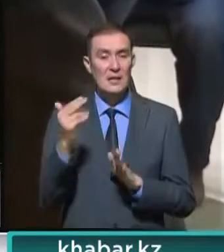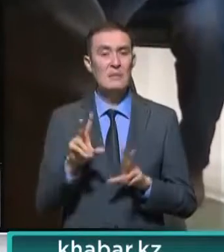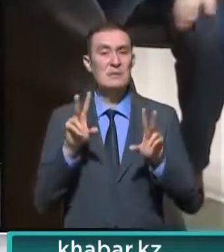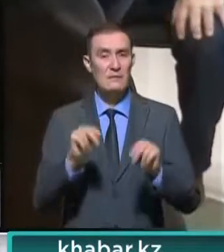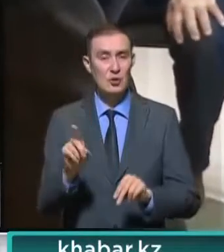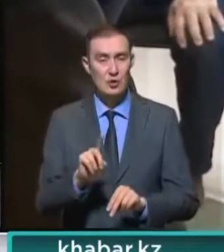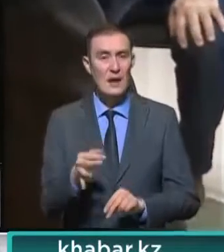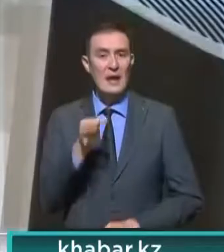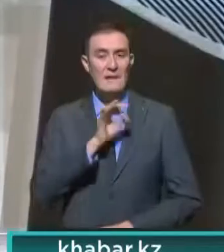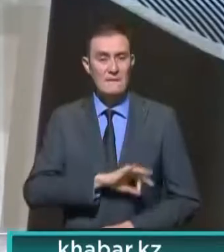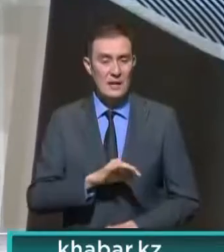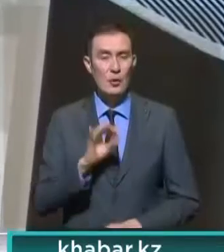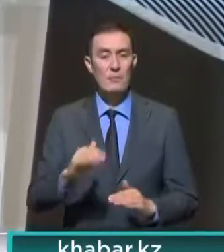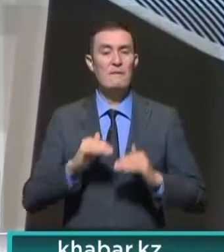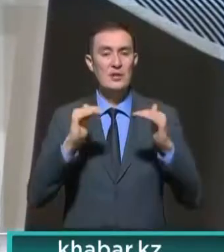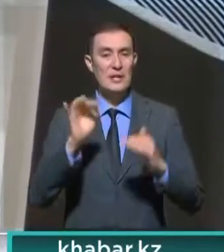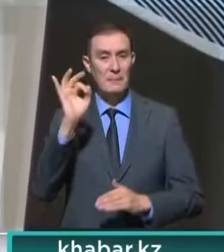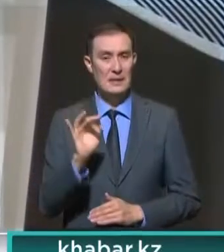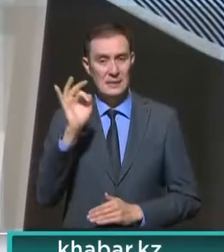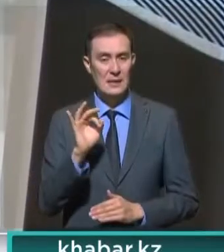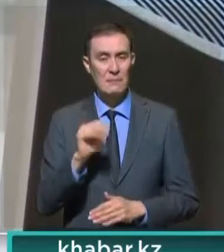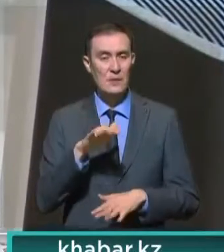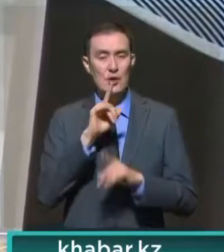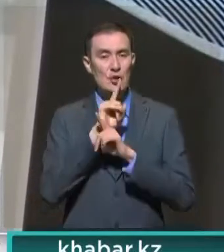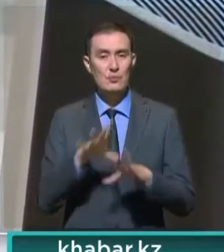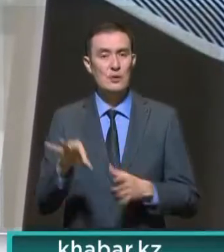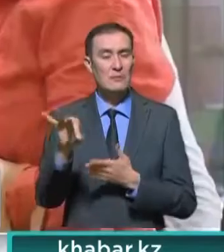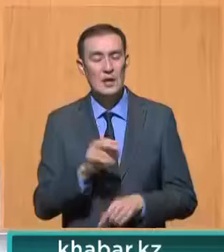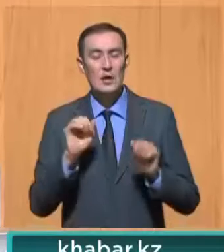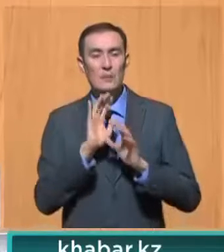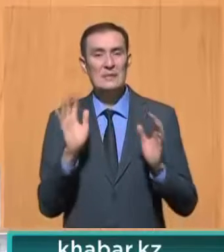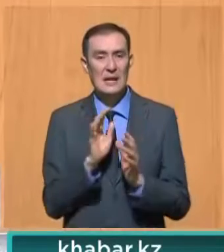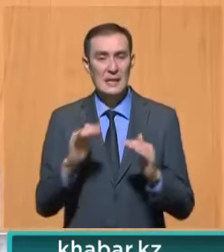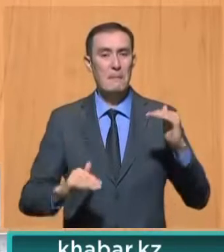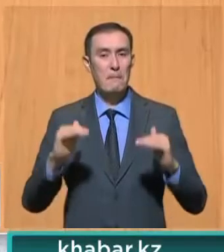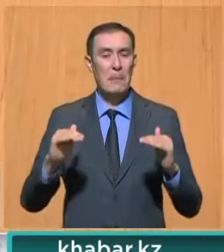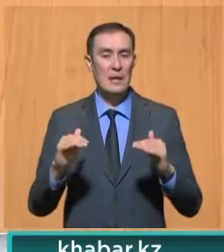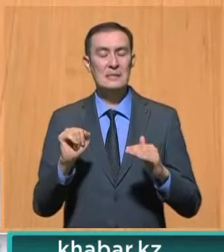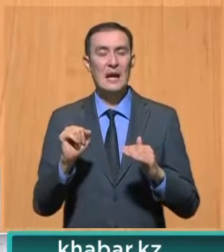заверили, эффект от повышения базовой ставки не будет мгновенным, он появится баланс на